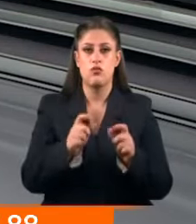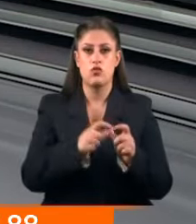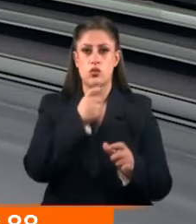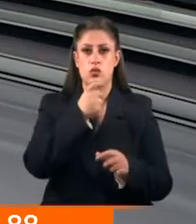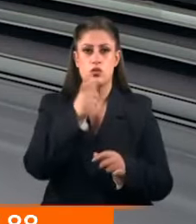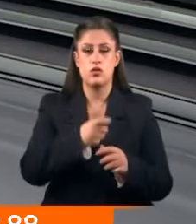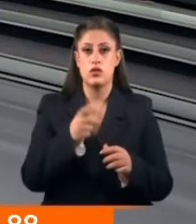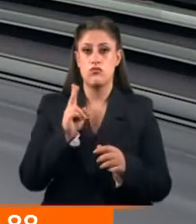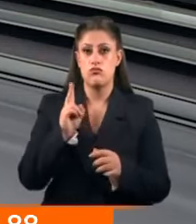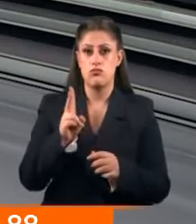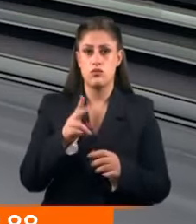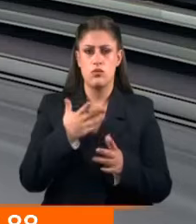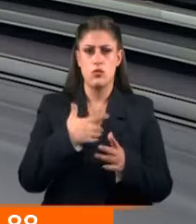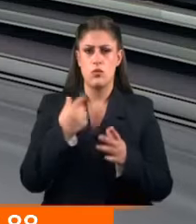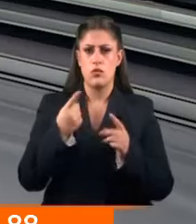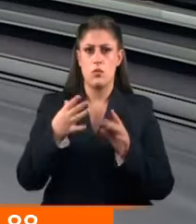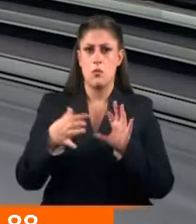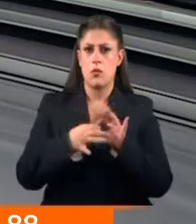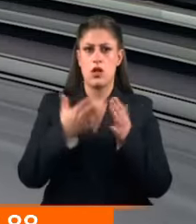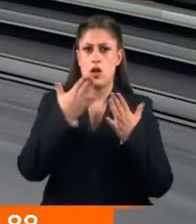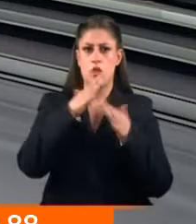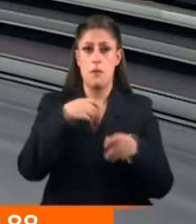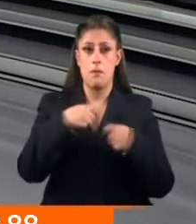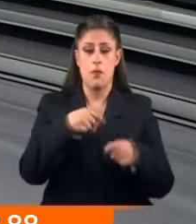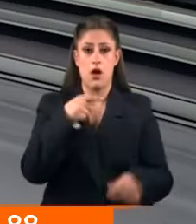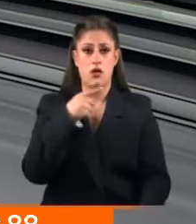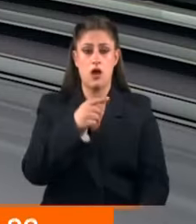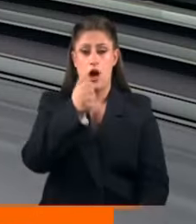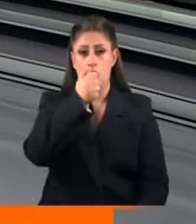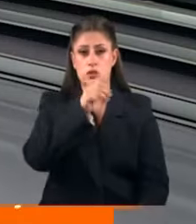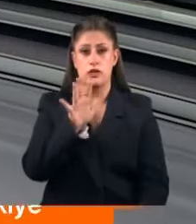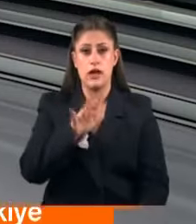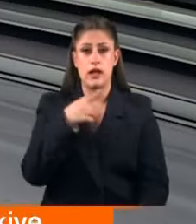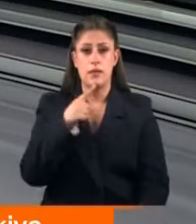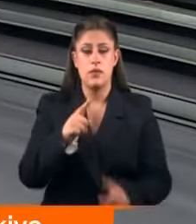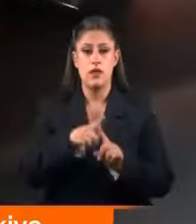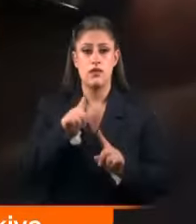ilişkisi olmadığı bankalardan 650 bin lira kredi çekildi.